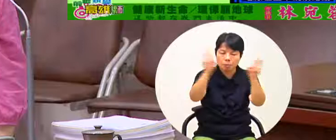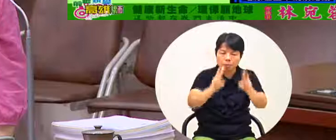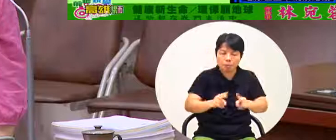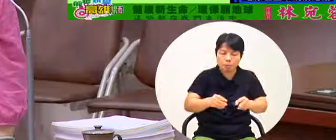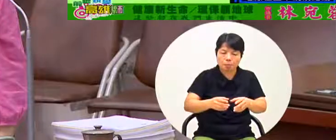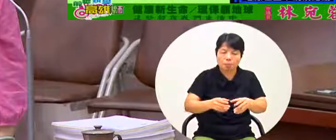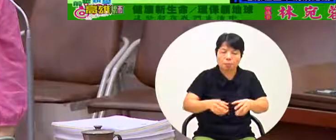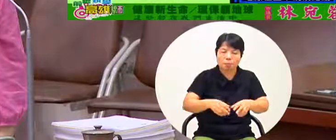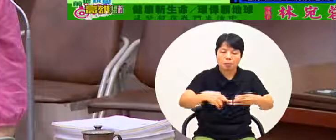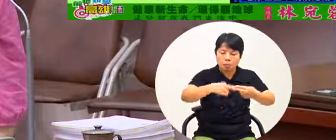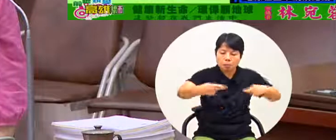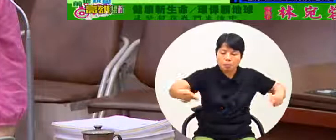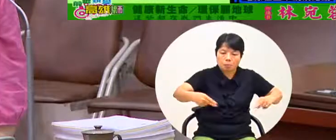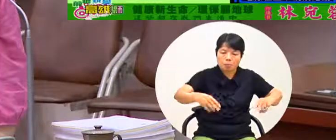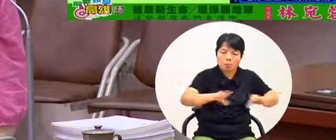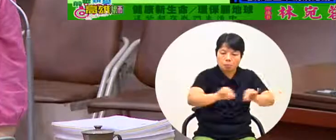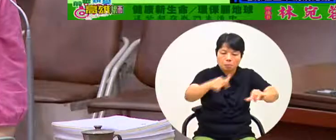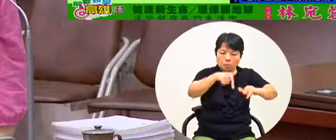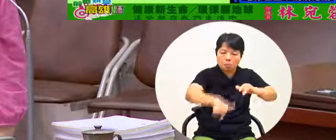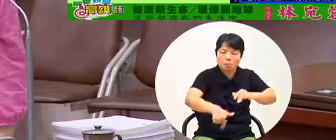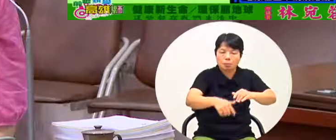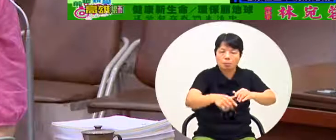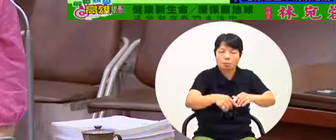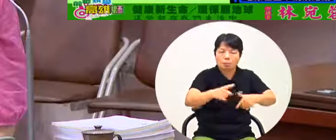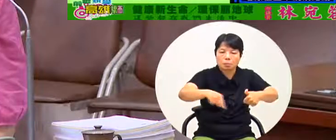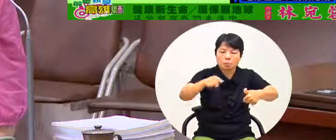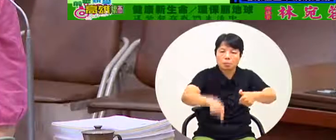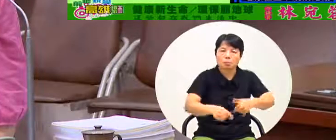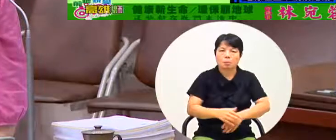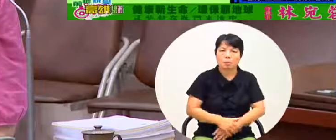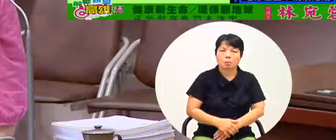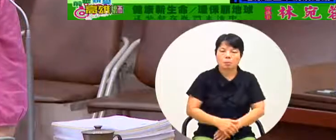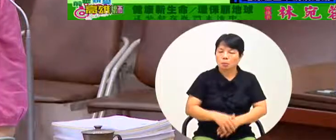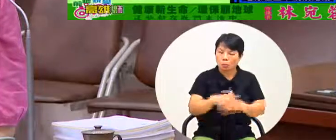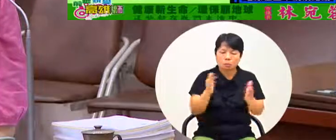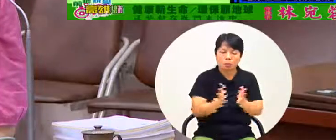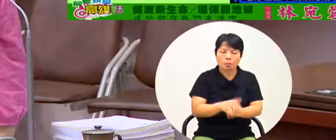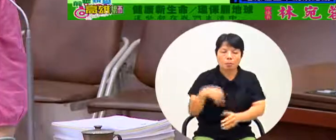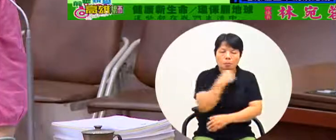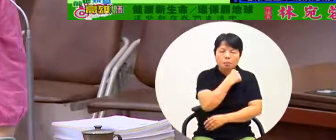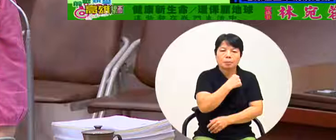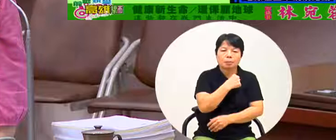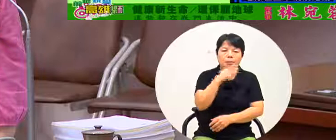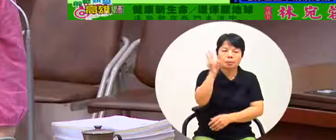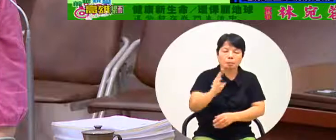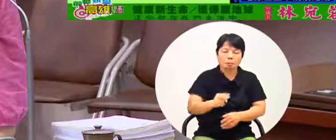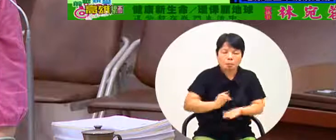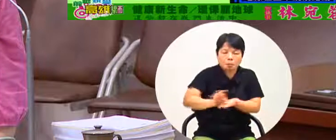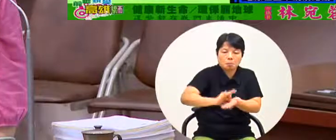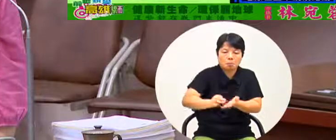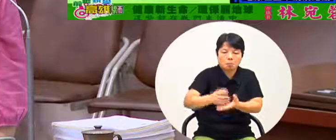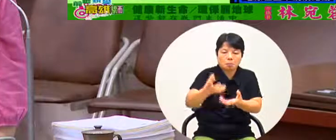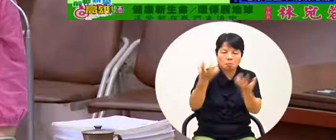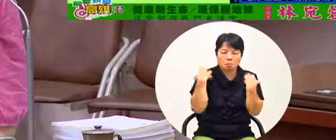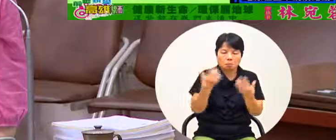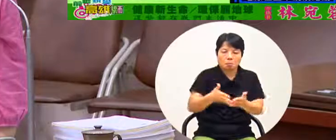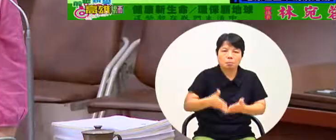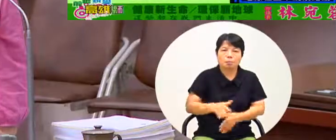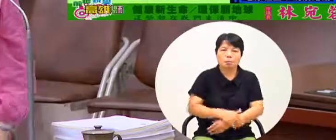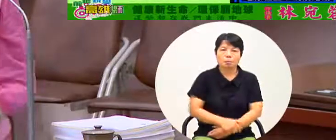台电全额负责，好，它是全额负责。但是如果有对于我们的